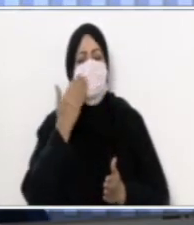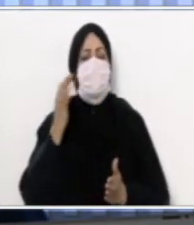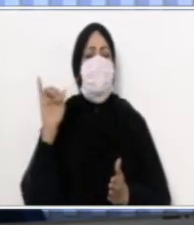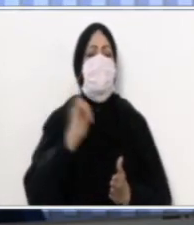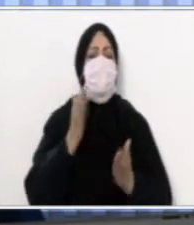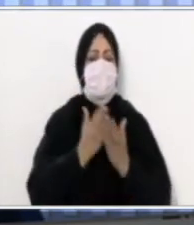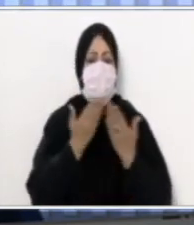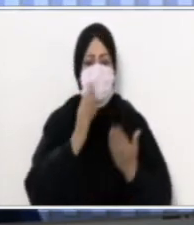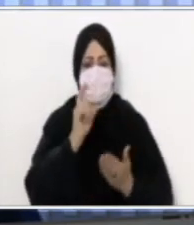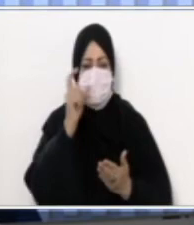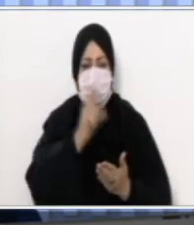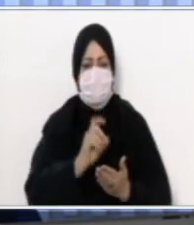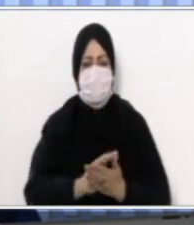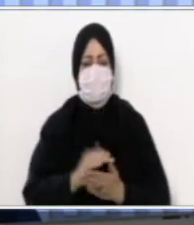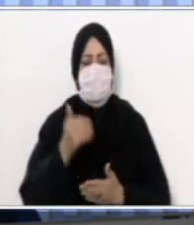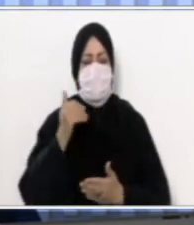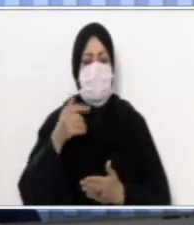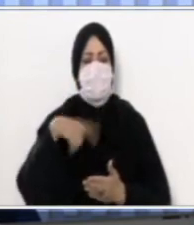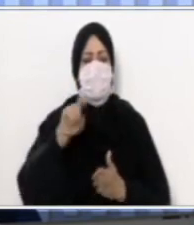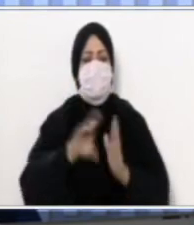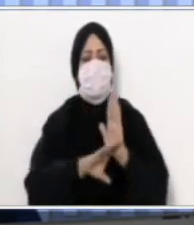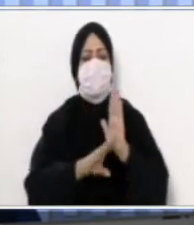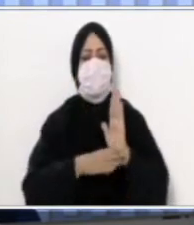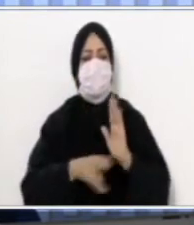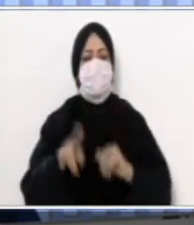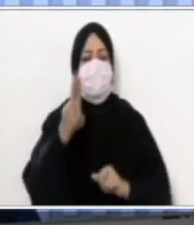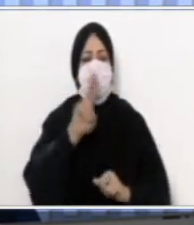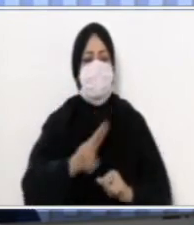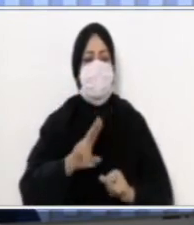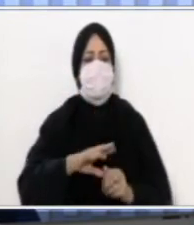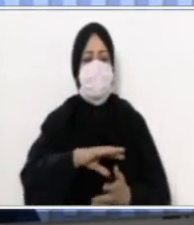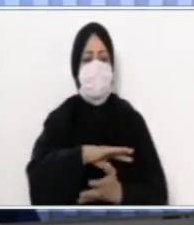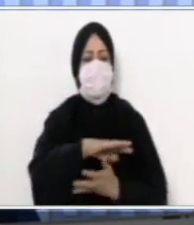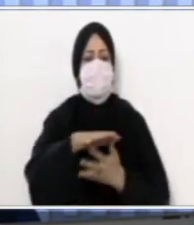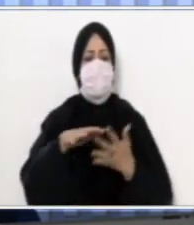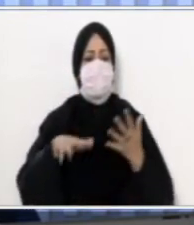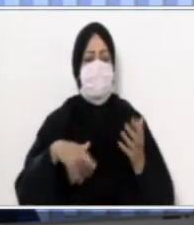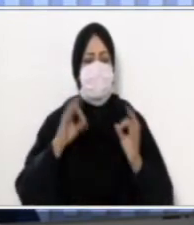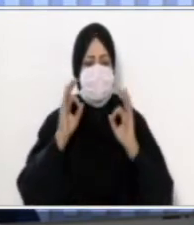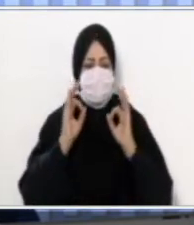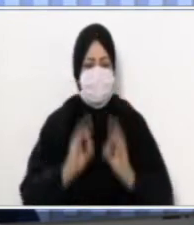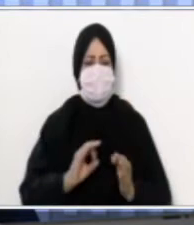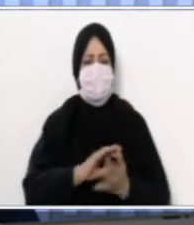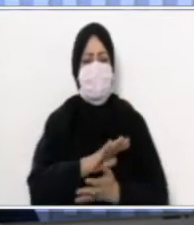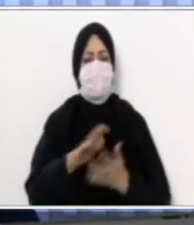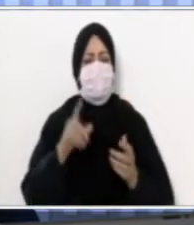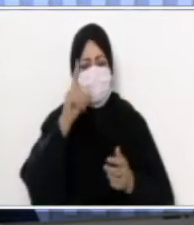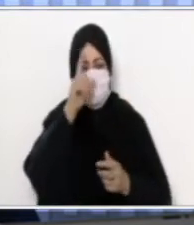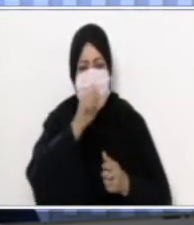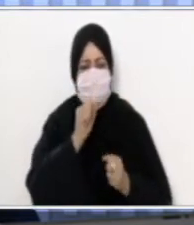يسأل عن إشكالية كبيرة جدا جدا، يعني افتعلت هذه